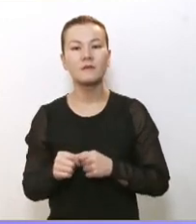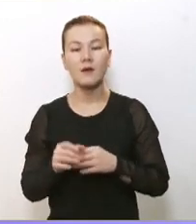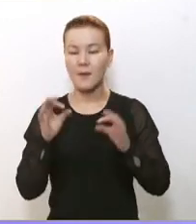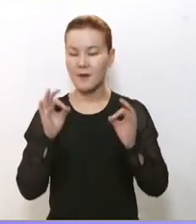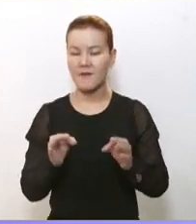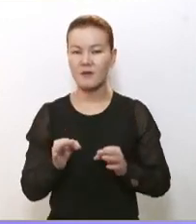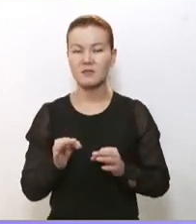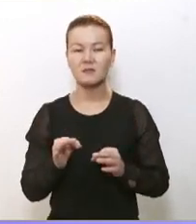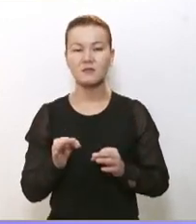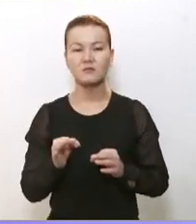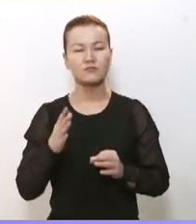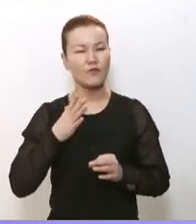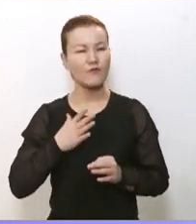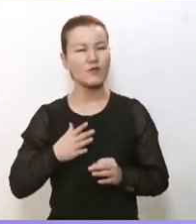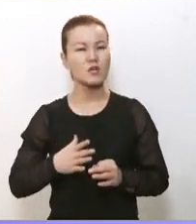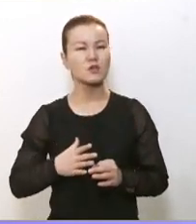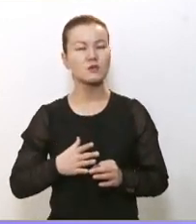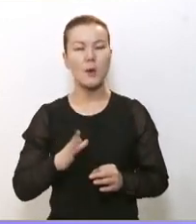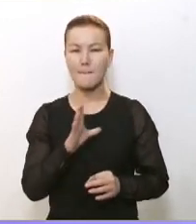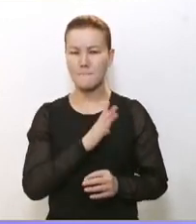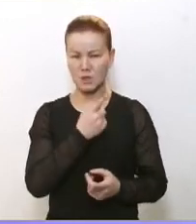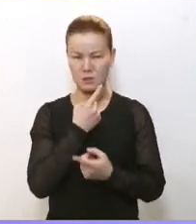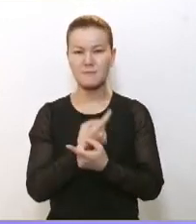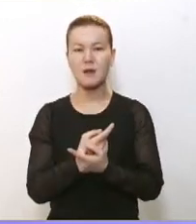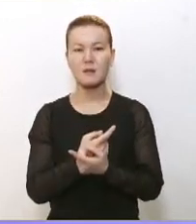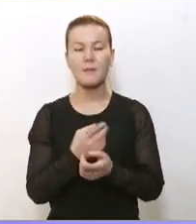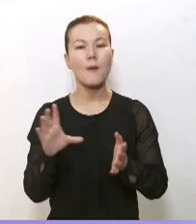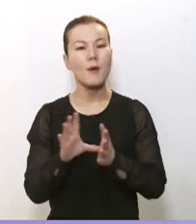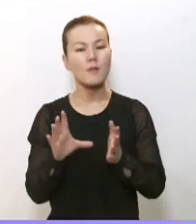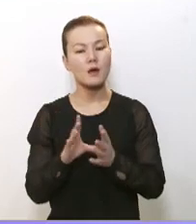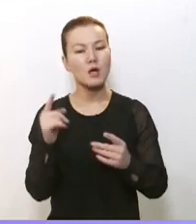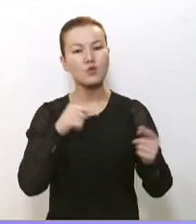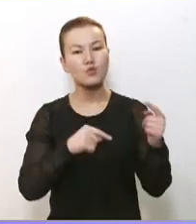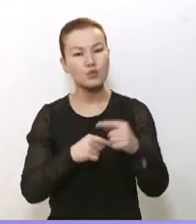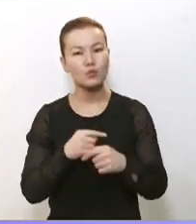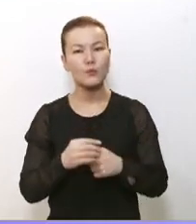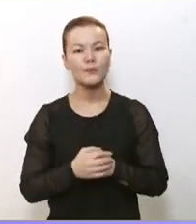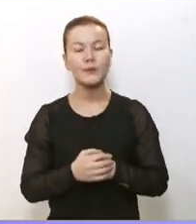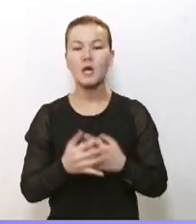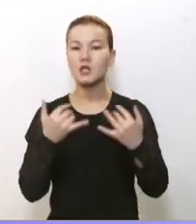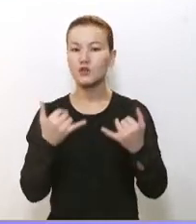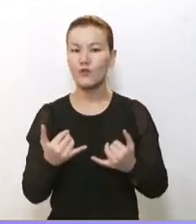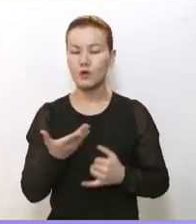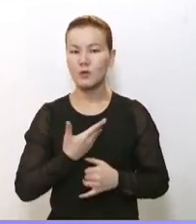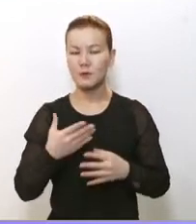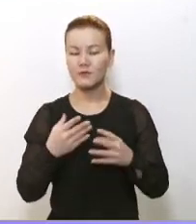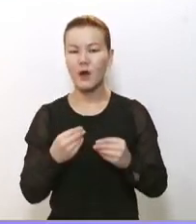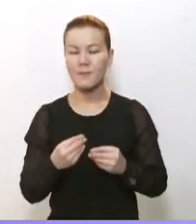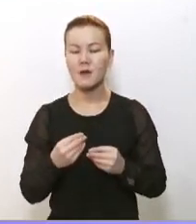Правильно, иметь выдержку, быть смелым, помогать друг другу. Сегодня мы с